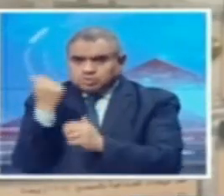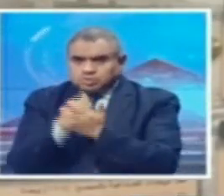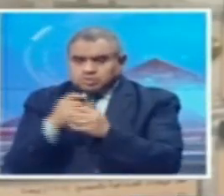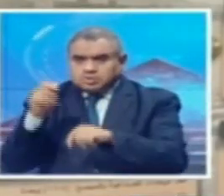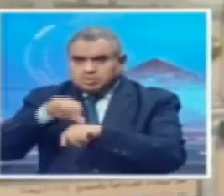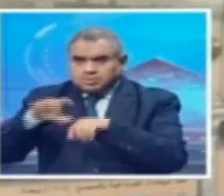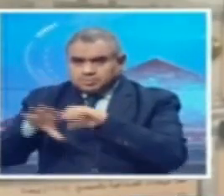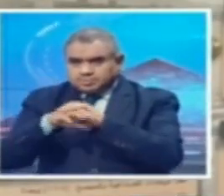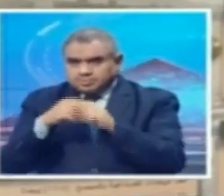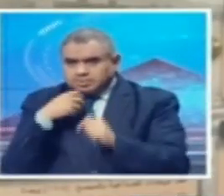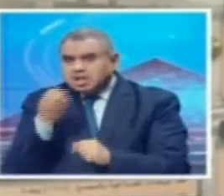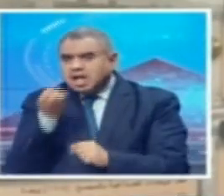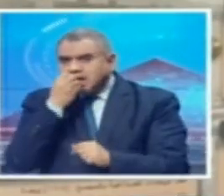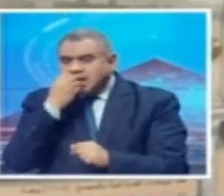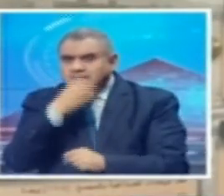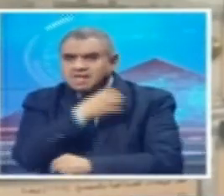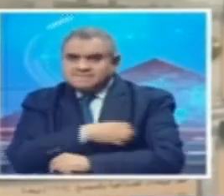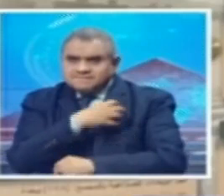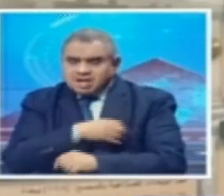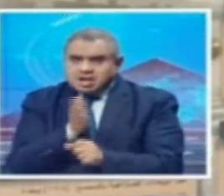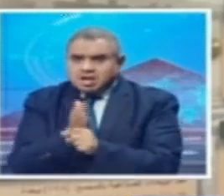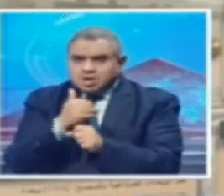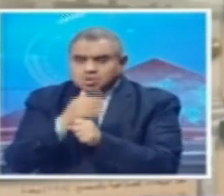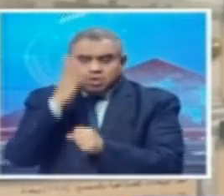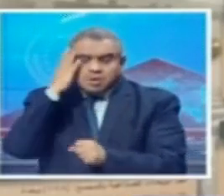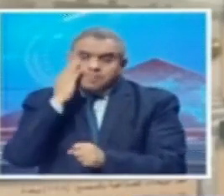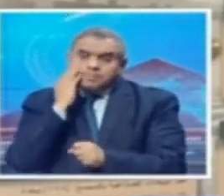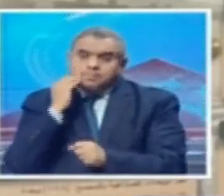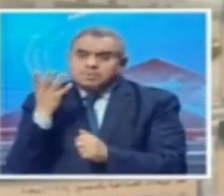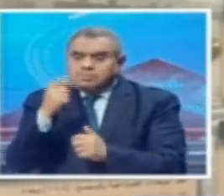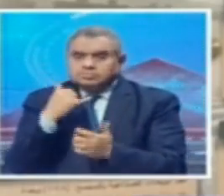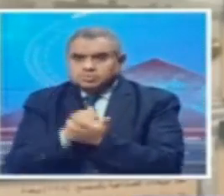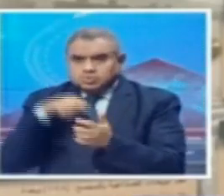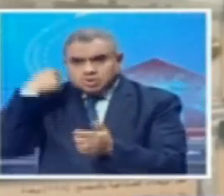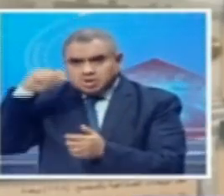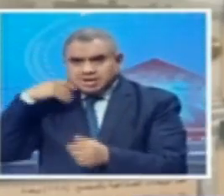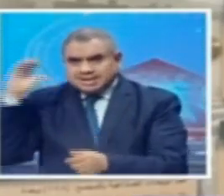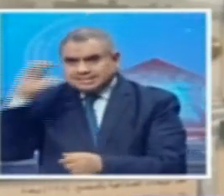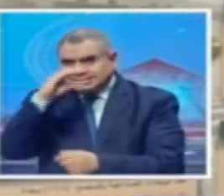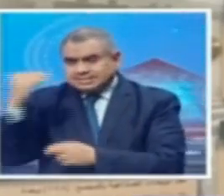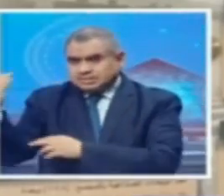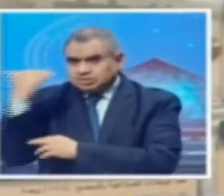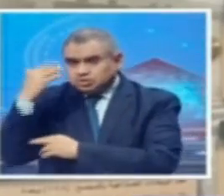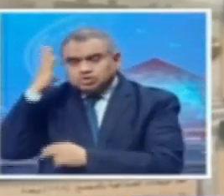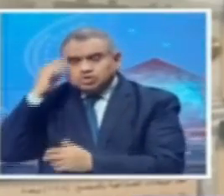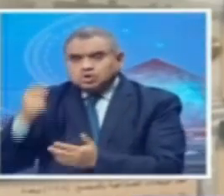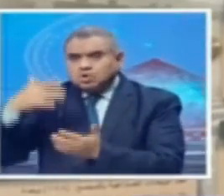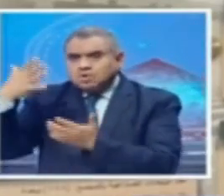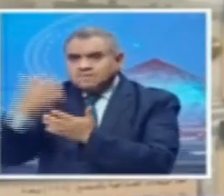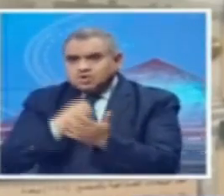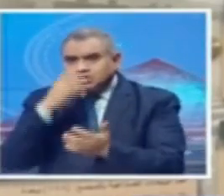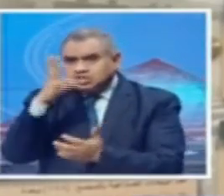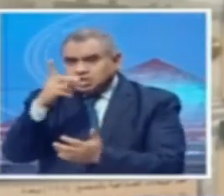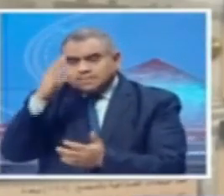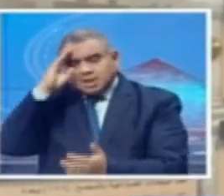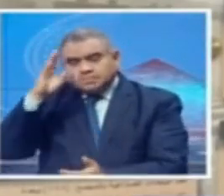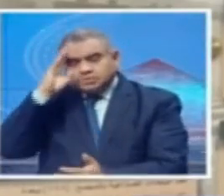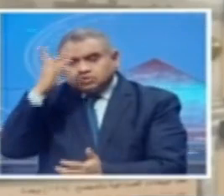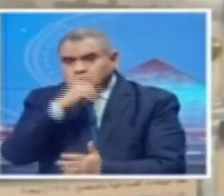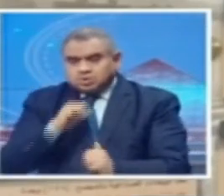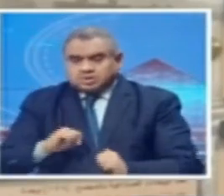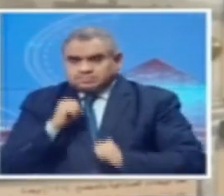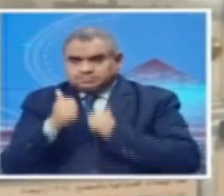الفاكهة والخضروات، وبشكر جدا سيادة الرئيس والوزارة على الفرصة الهائلة دي للشباب، ومبادرة كويسة